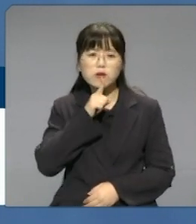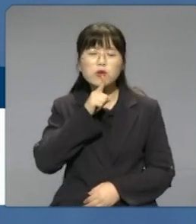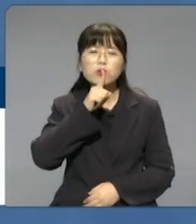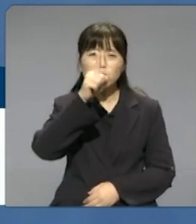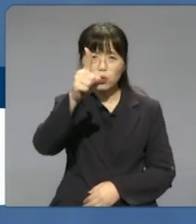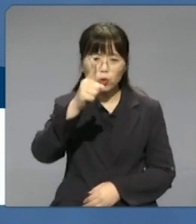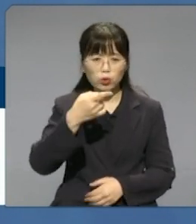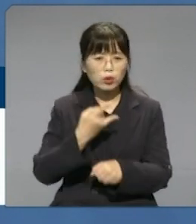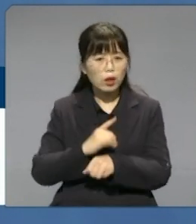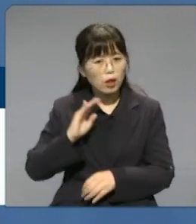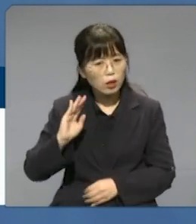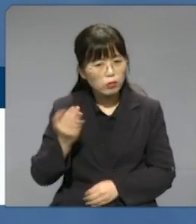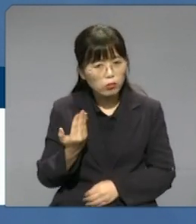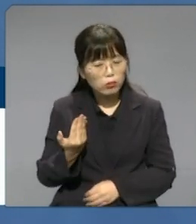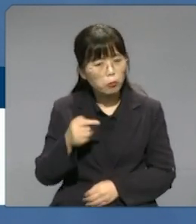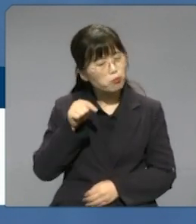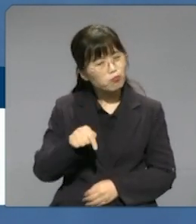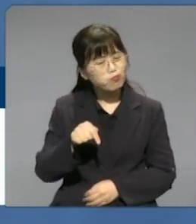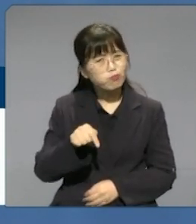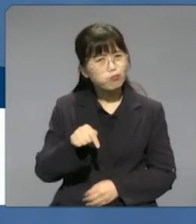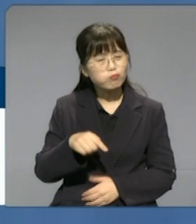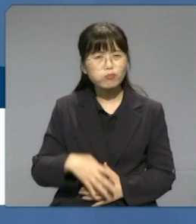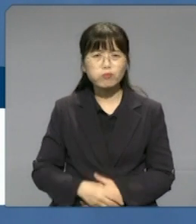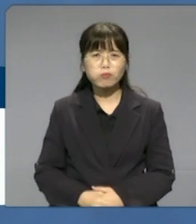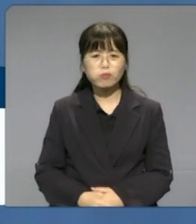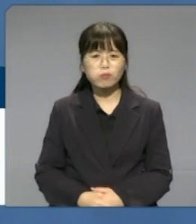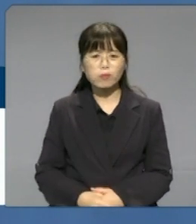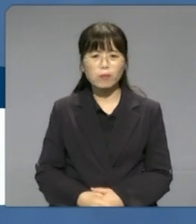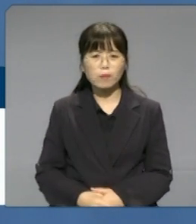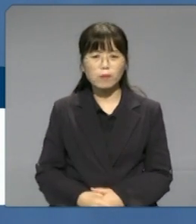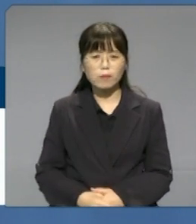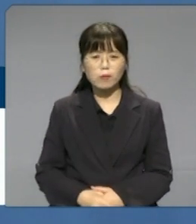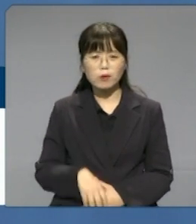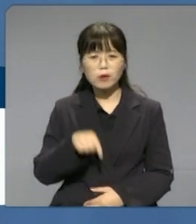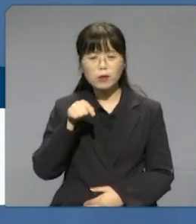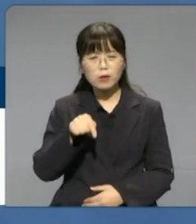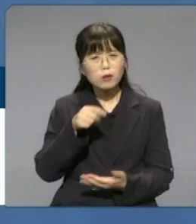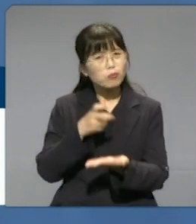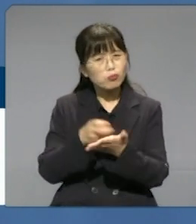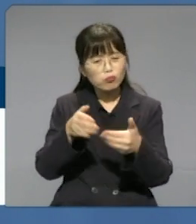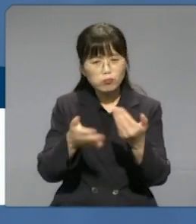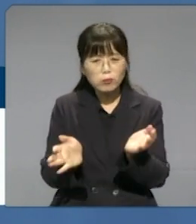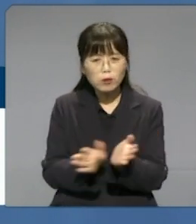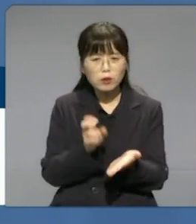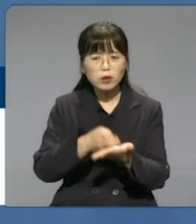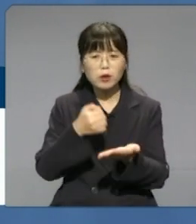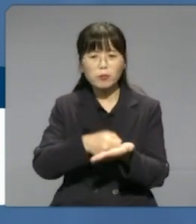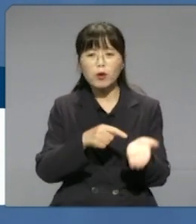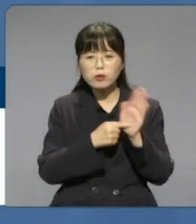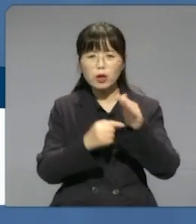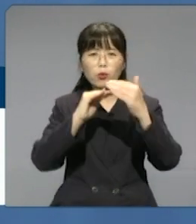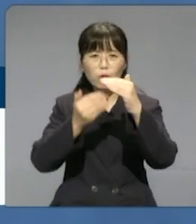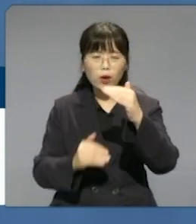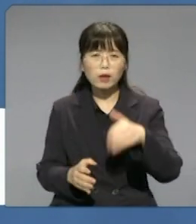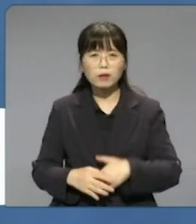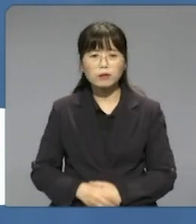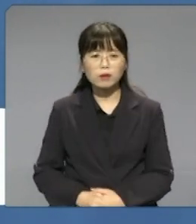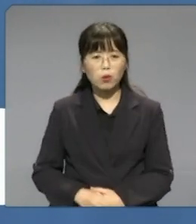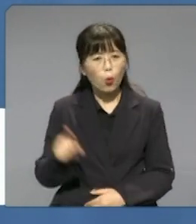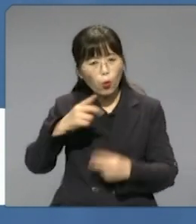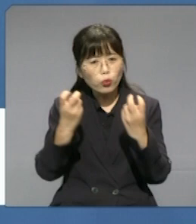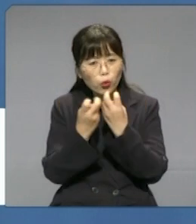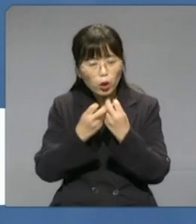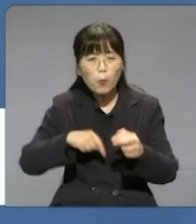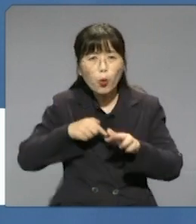미리 소송을 걸어서 해야 된다라고 하는 것이 법무부가 입법 예고한 아닙니다.